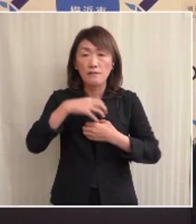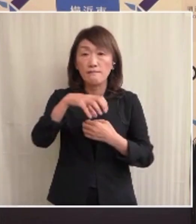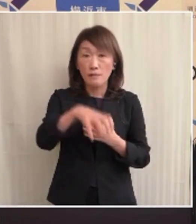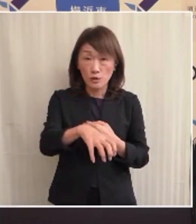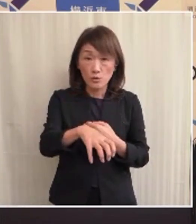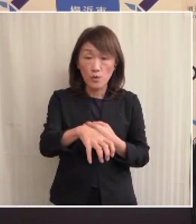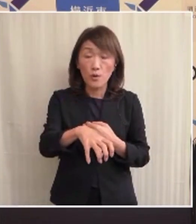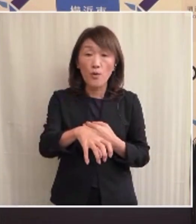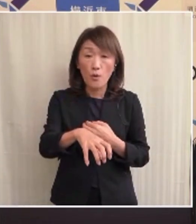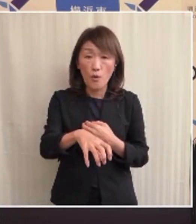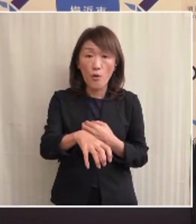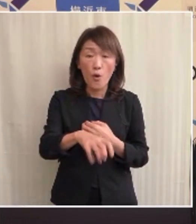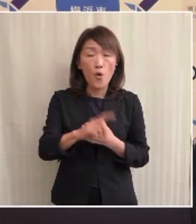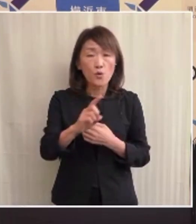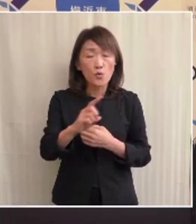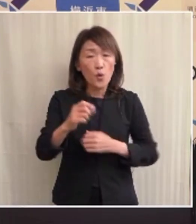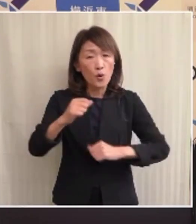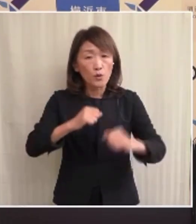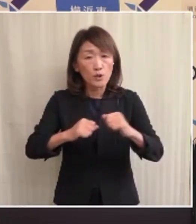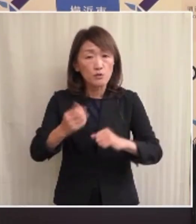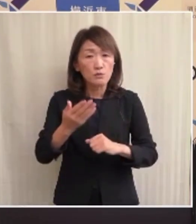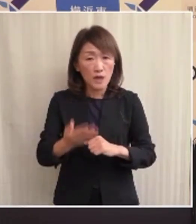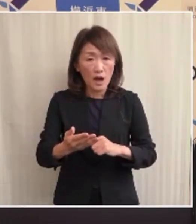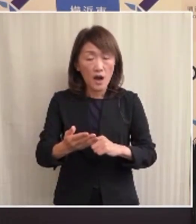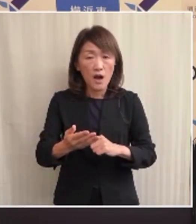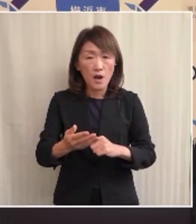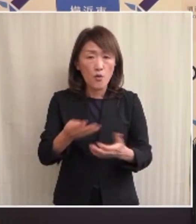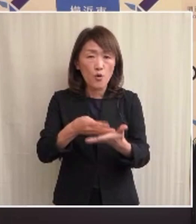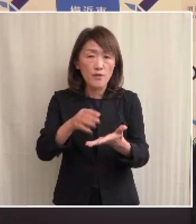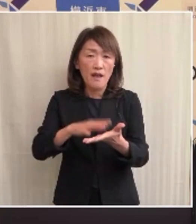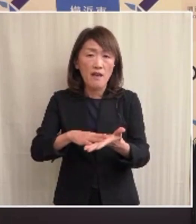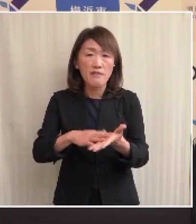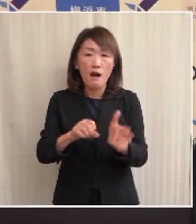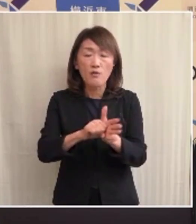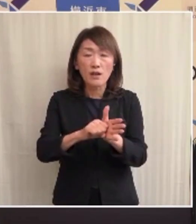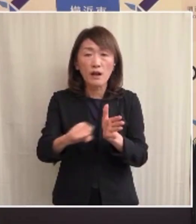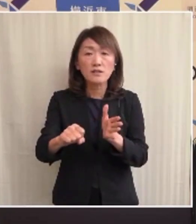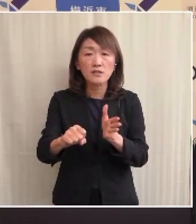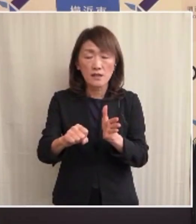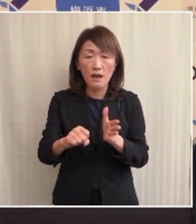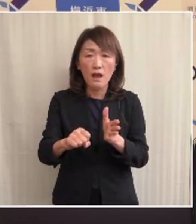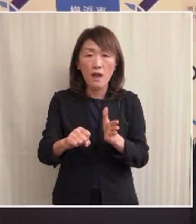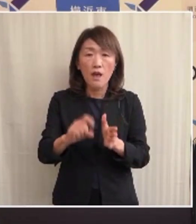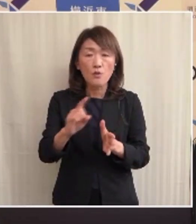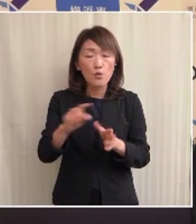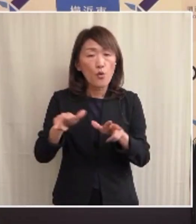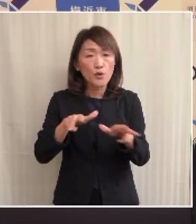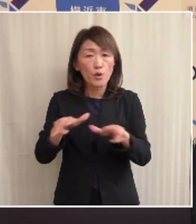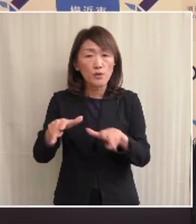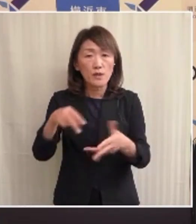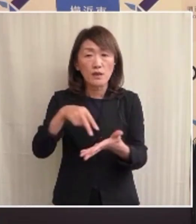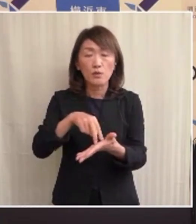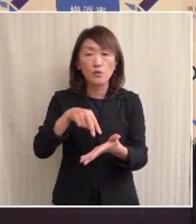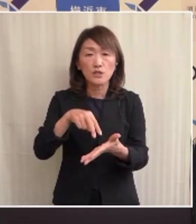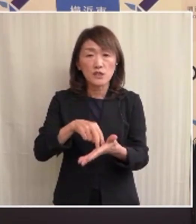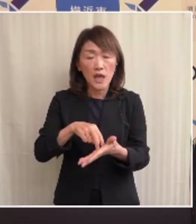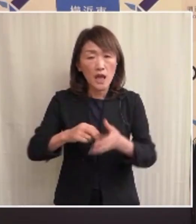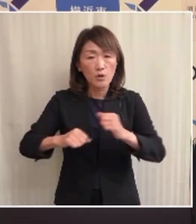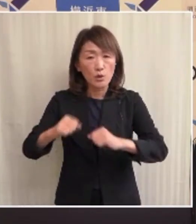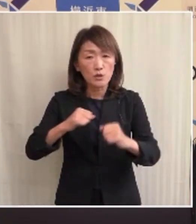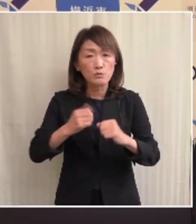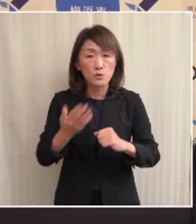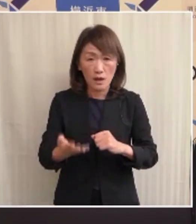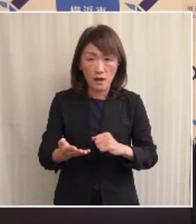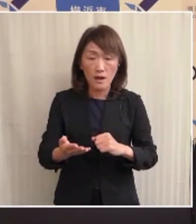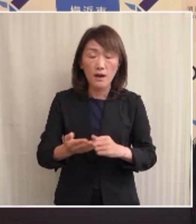所にどうまあ取り組むか、ビッグデータを生かして交通危険箇所にどう行政として能動的に取り組む